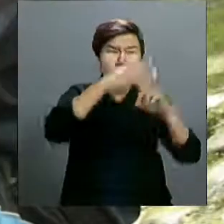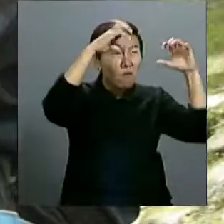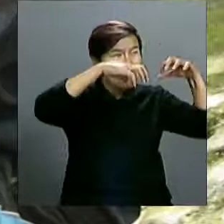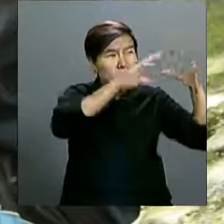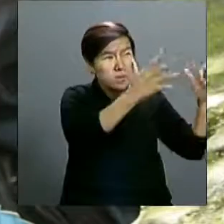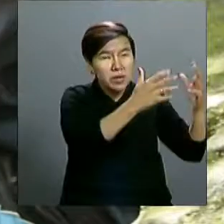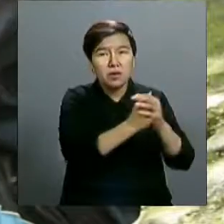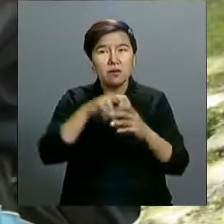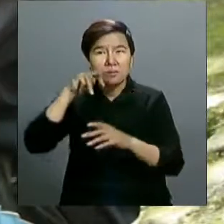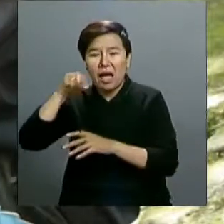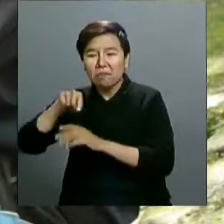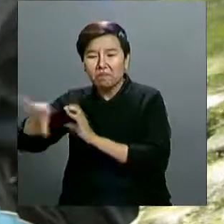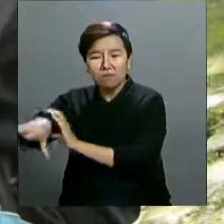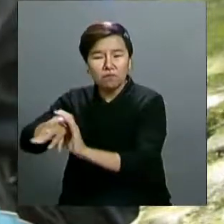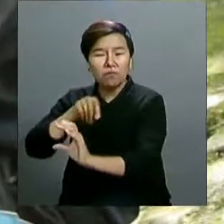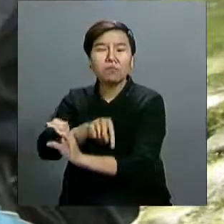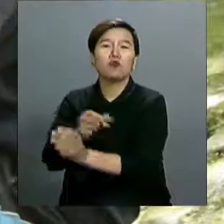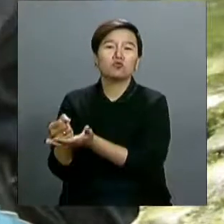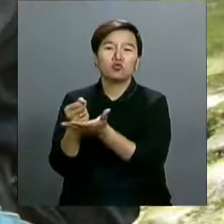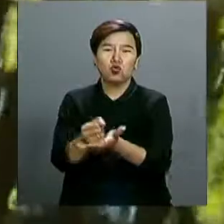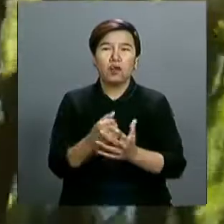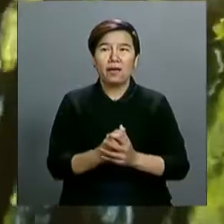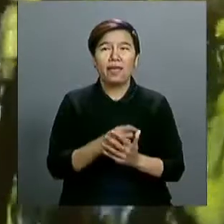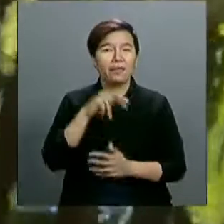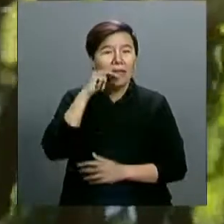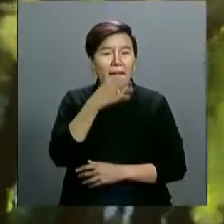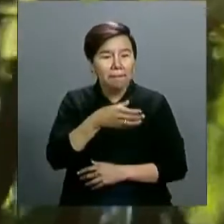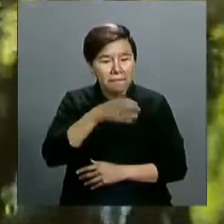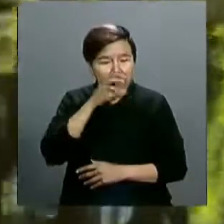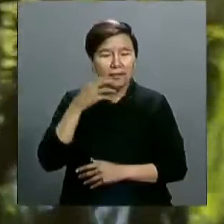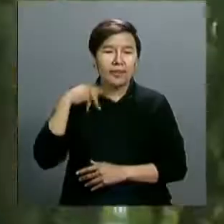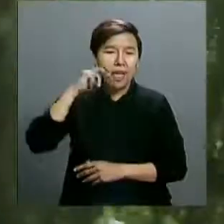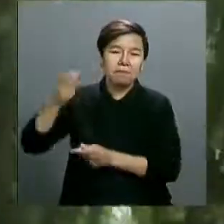พียงพอต่อการเกษตรน้ำกินน้ำใจก็บ่เพียงพอนะครับ